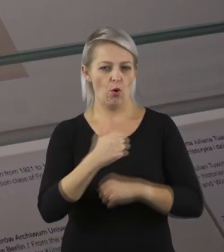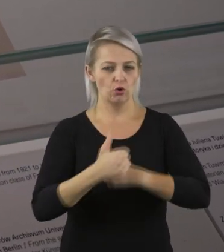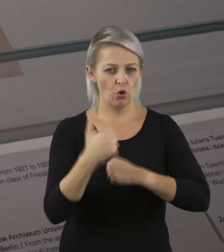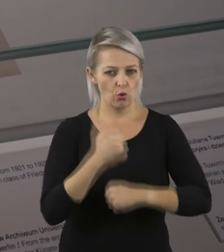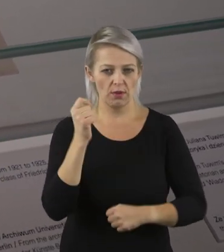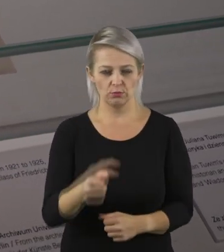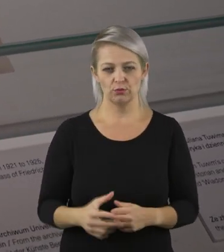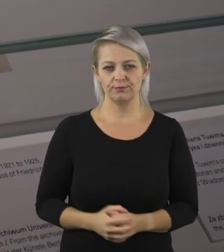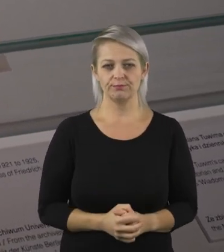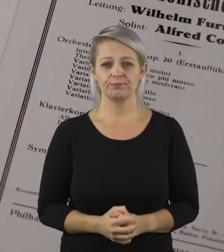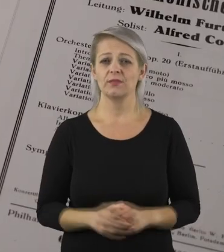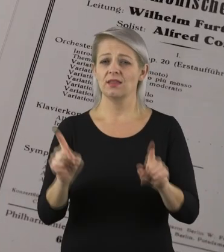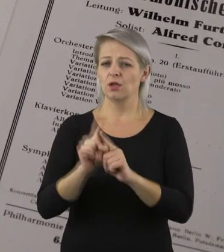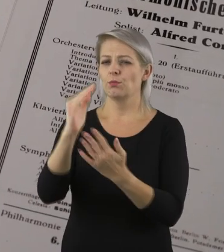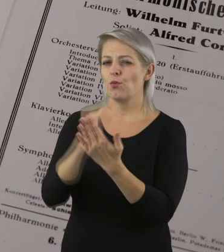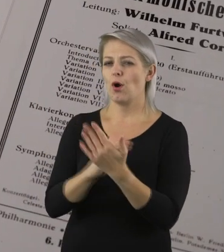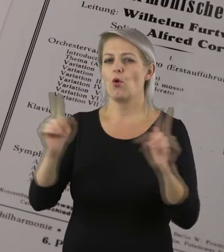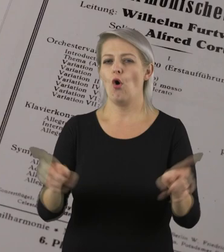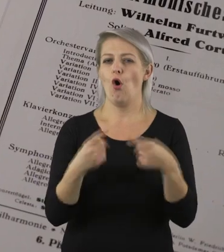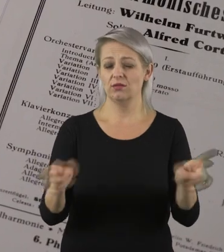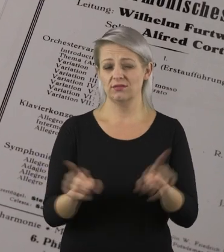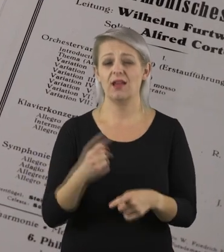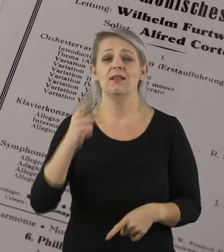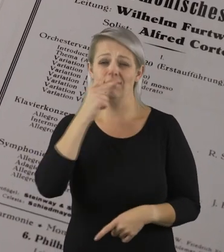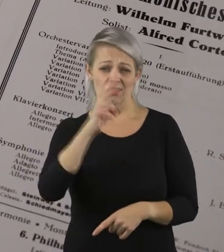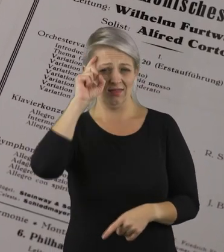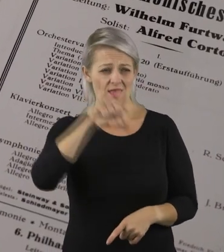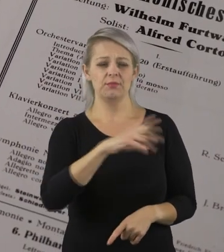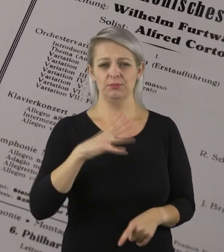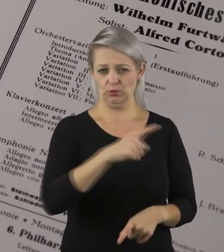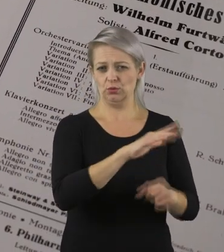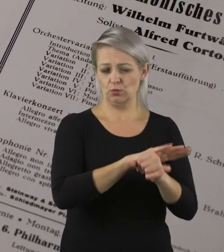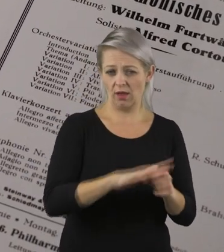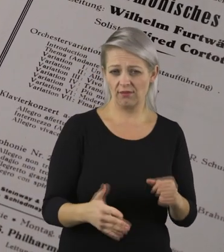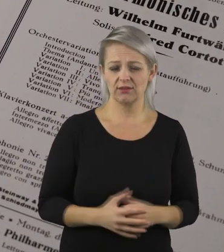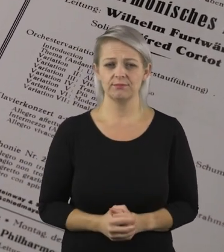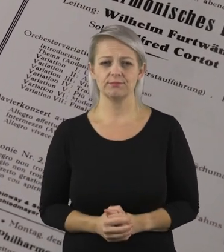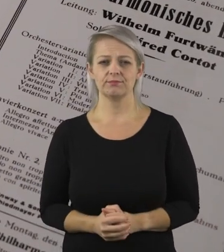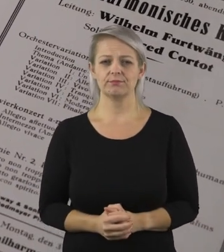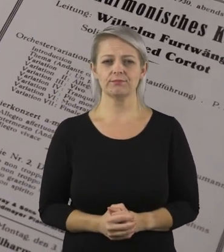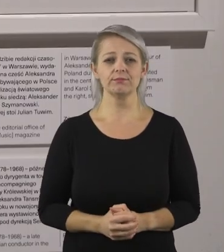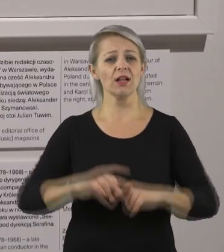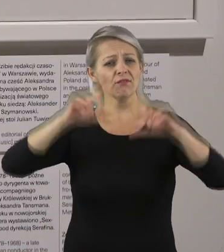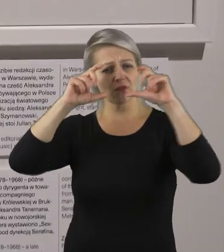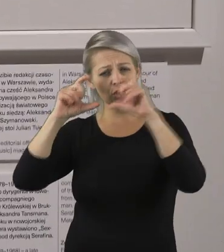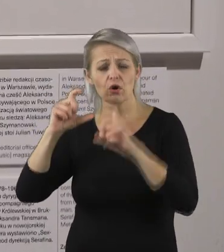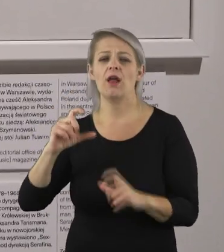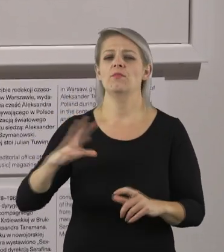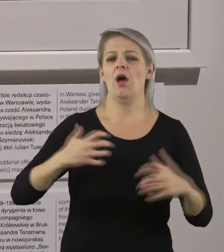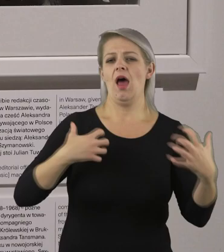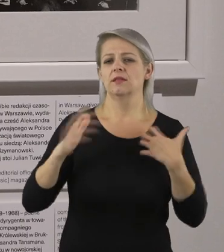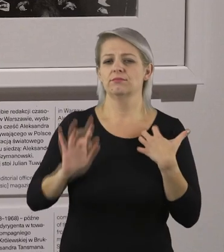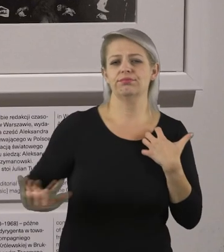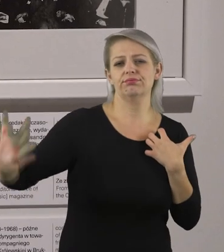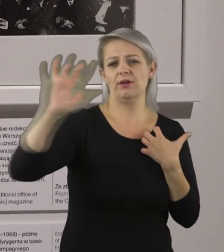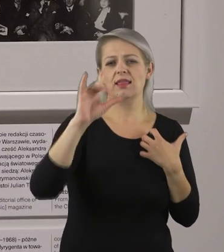przypominają szkolne dokumenty oraz programy koncertów potwierdzające jego uznanie w Niemczech. Fotografie z